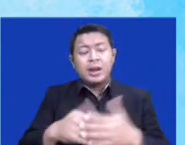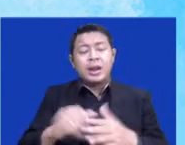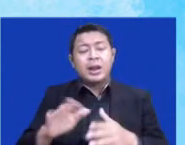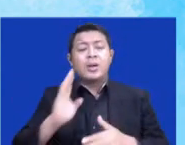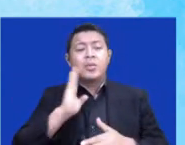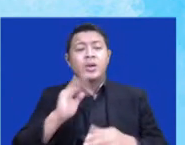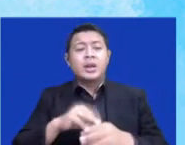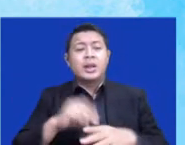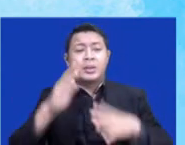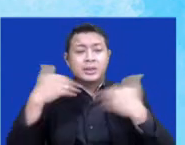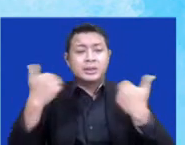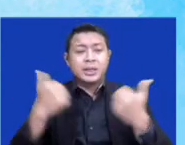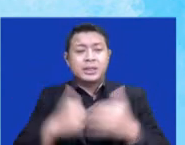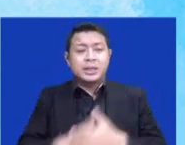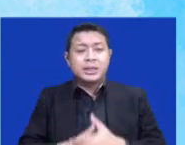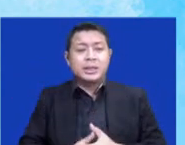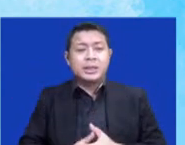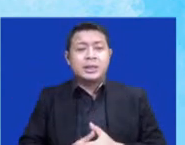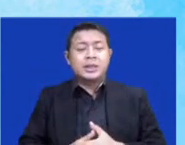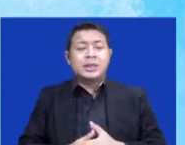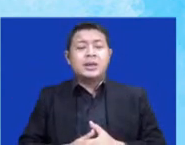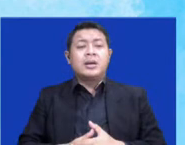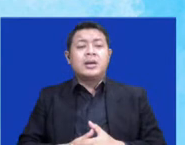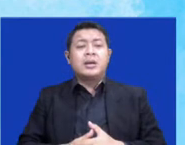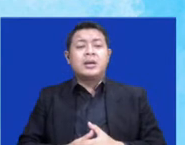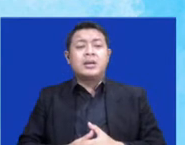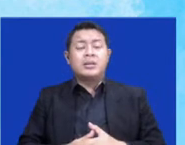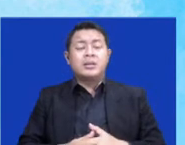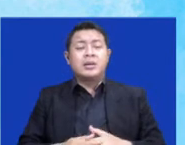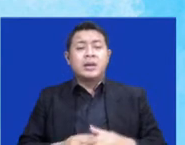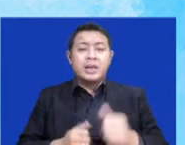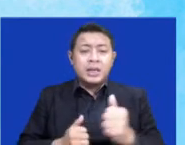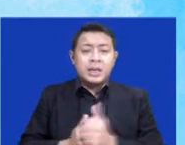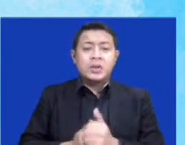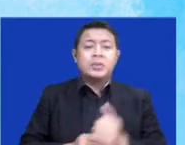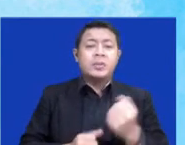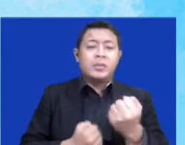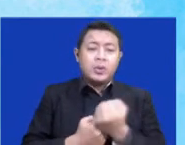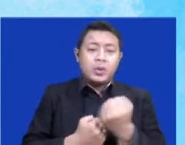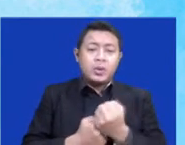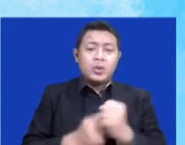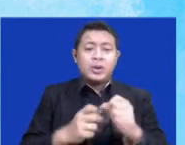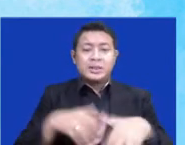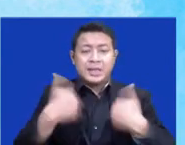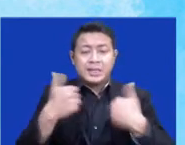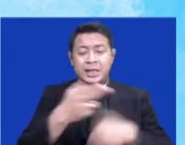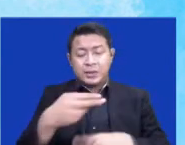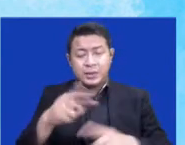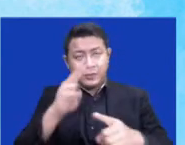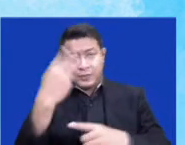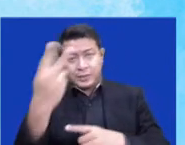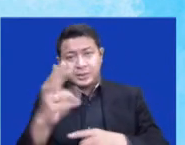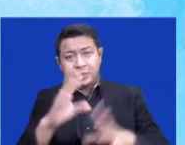kesehatan. CISDI berkontribusi pada kesehatan dan pembangunan di Indonesia dengan visi untuk menciptakan masyarakat yang setara,